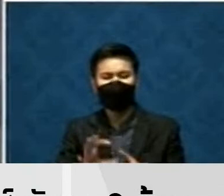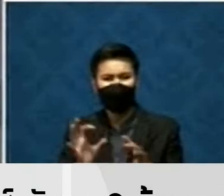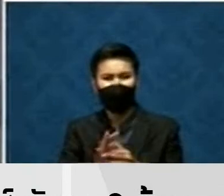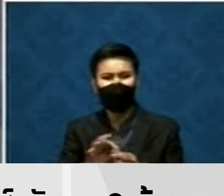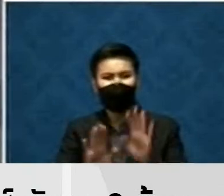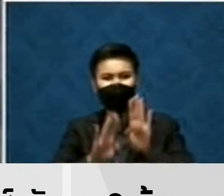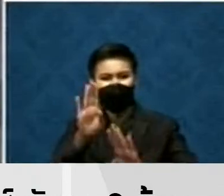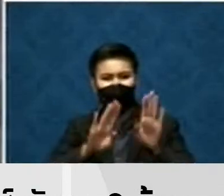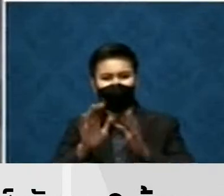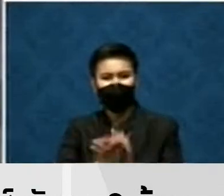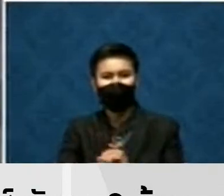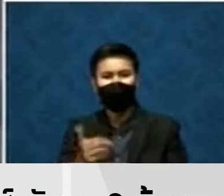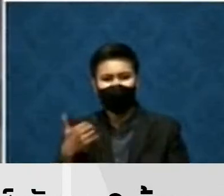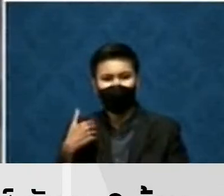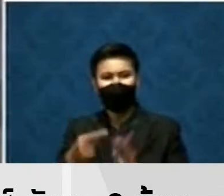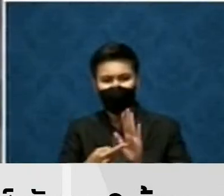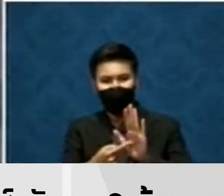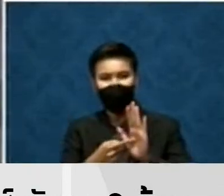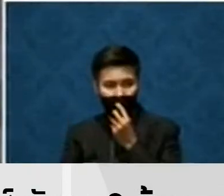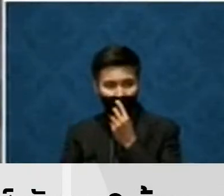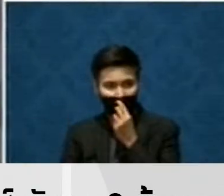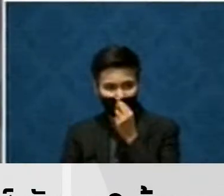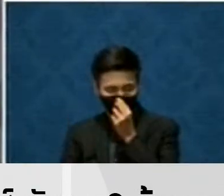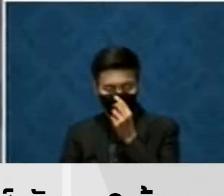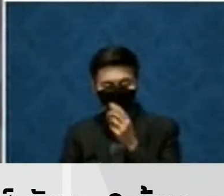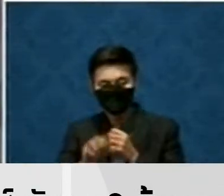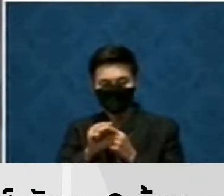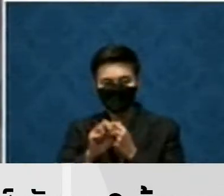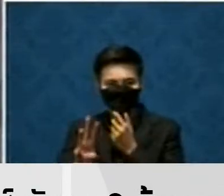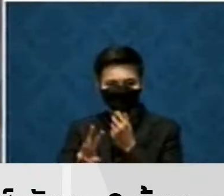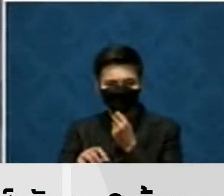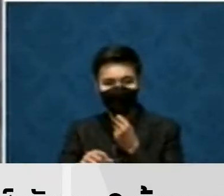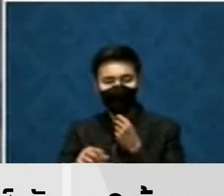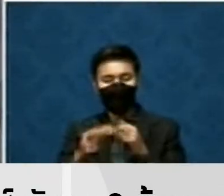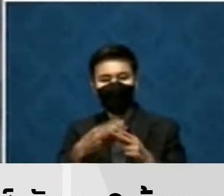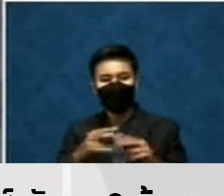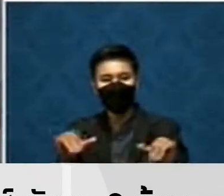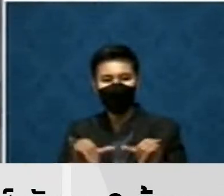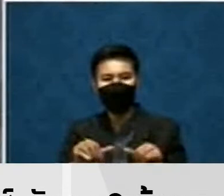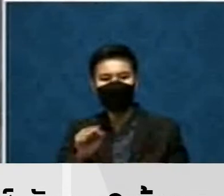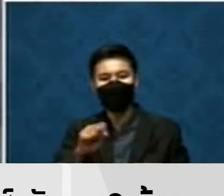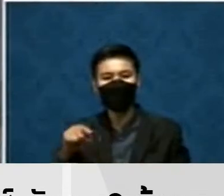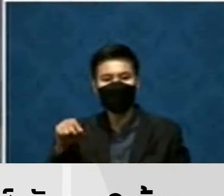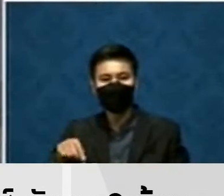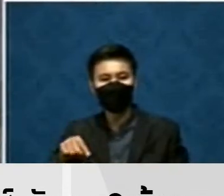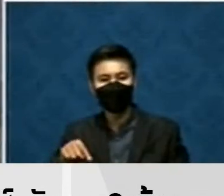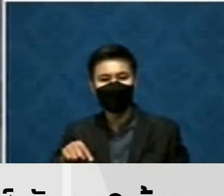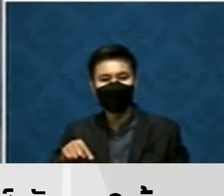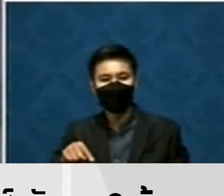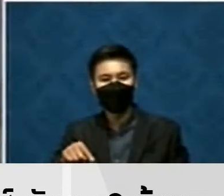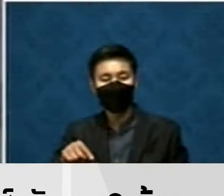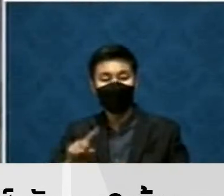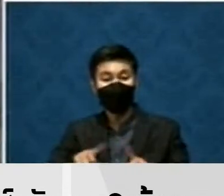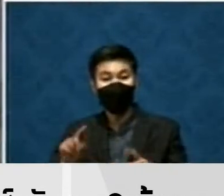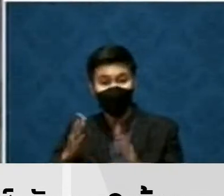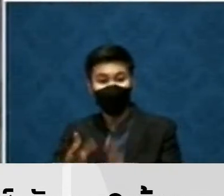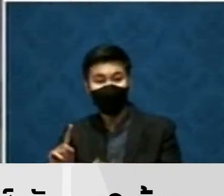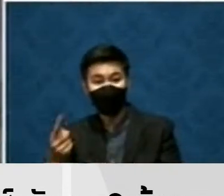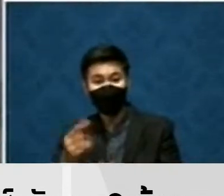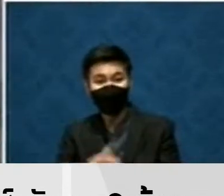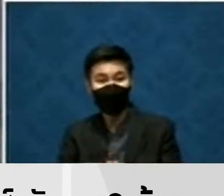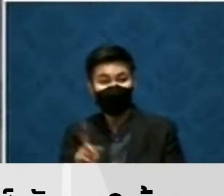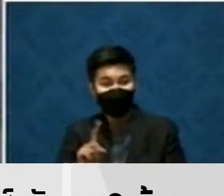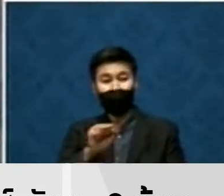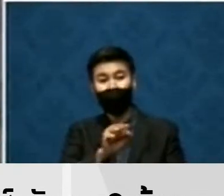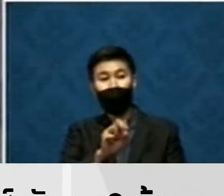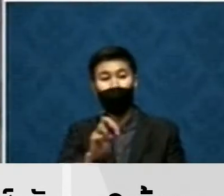เลี้ยงอะไรกันก็มีไม่รู้มีแบบแอบพาเมียน้อยไปลงพื้นที่หรือเปล่าแล้วก็ไม่รู้ไงใช่ไหมพรุ่งนี้เวลาลงพื้นที่เขาไม่ลงเขาไปโรง